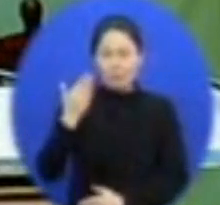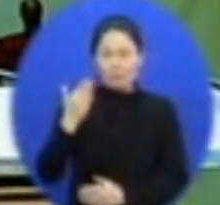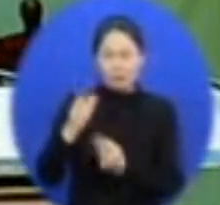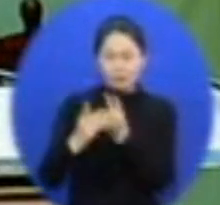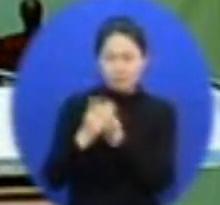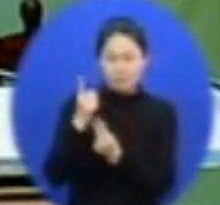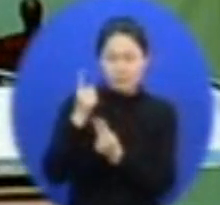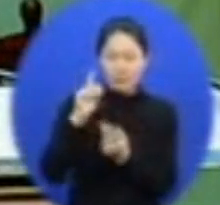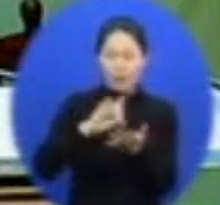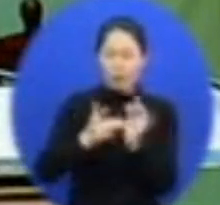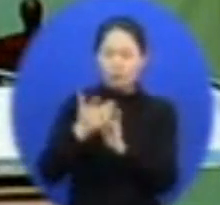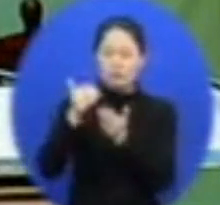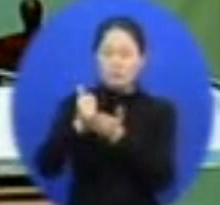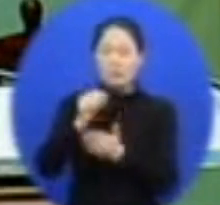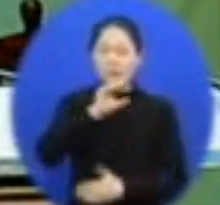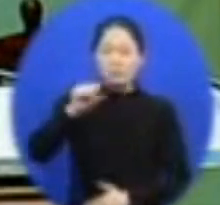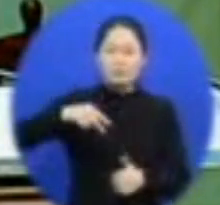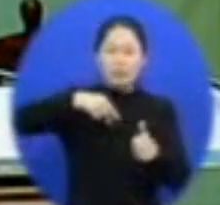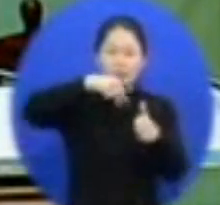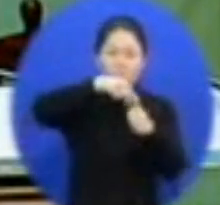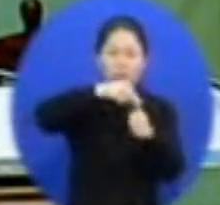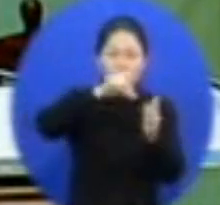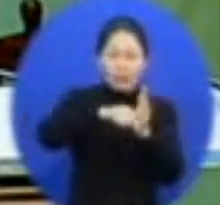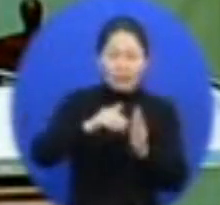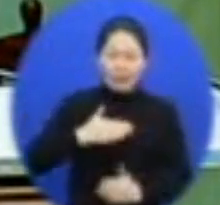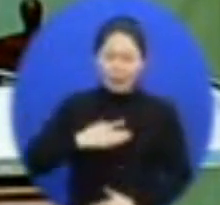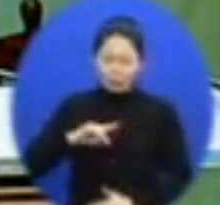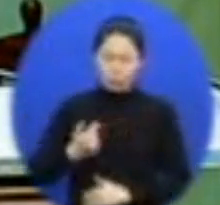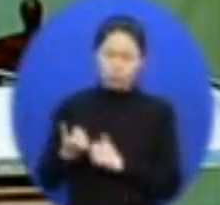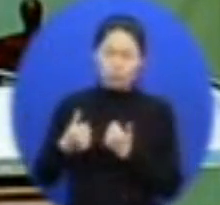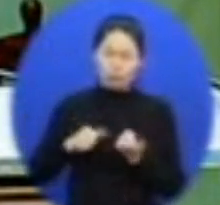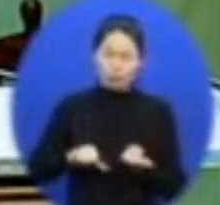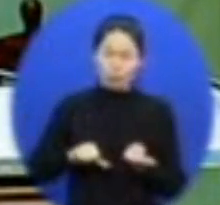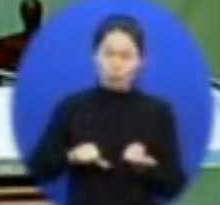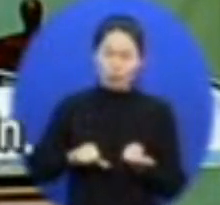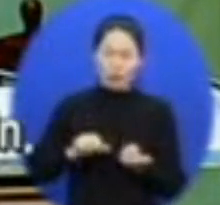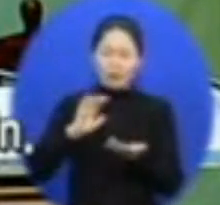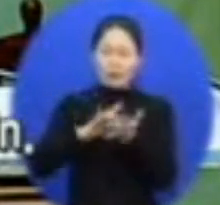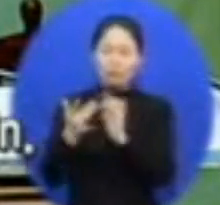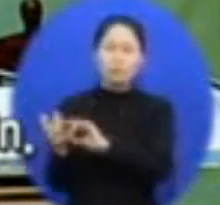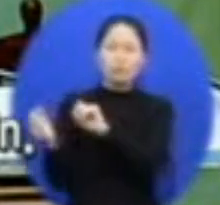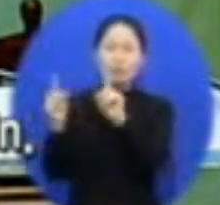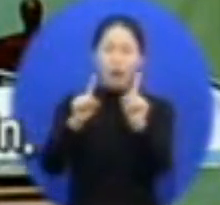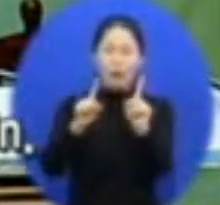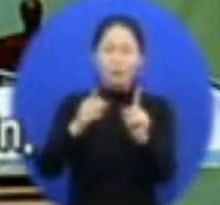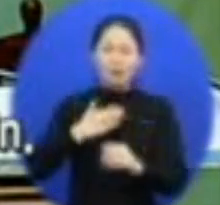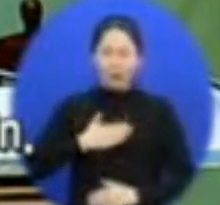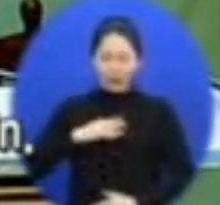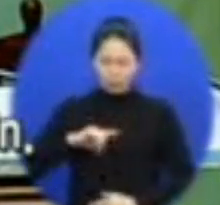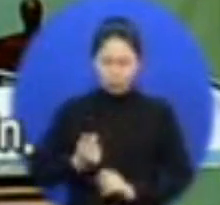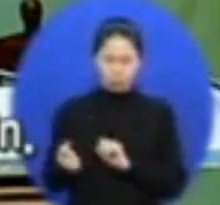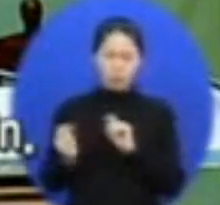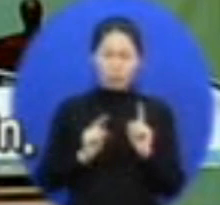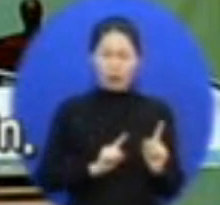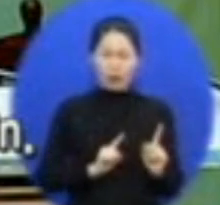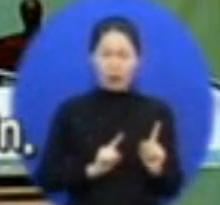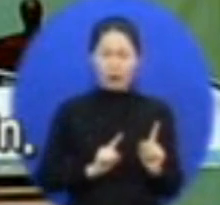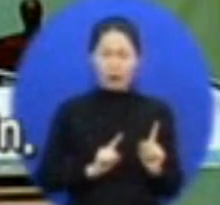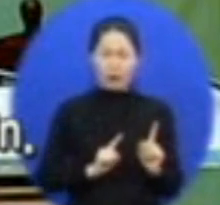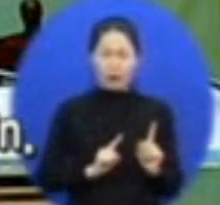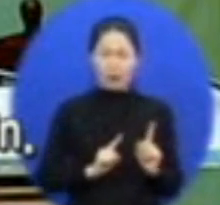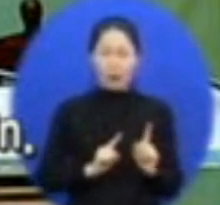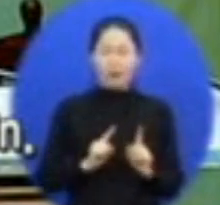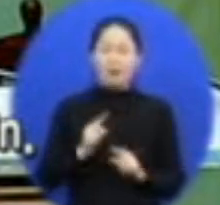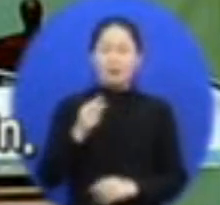죽으실 때 나도 함께 죽고 예수님이 부활하심으로 나도 같이 예수님의 생명으로